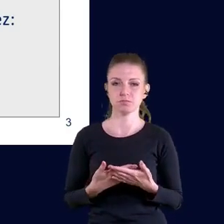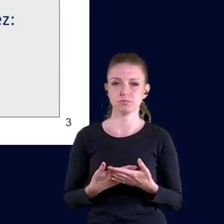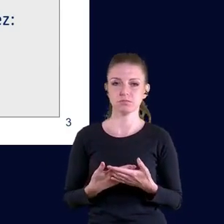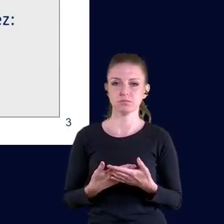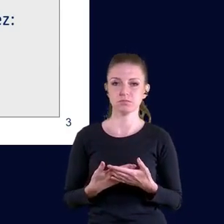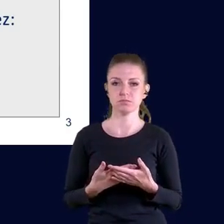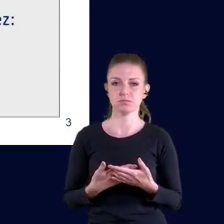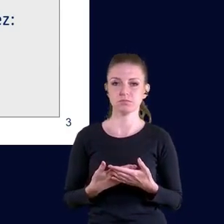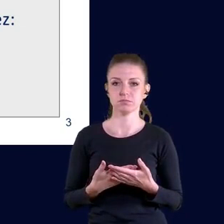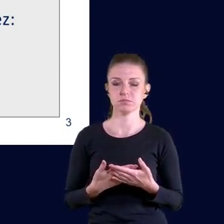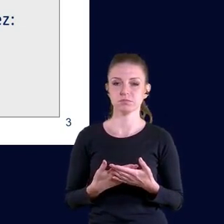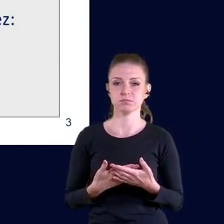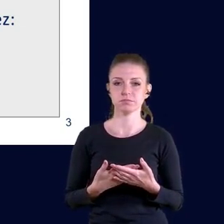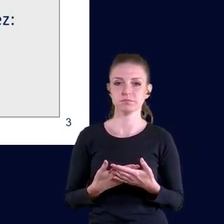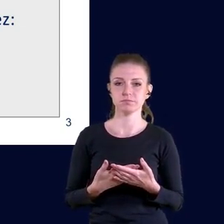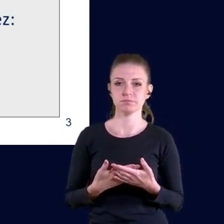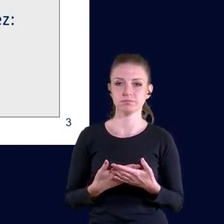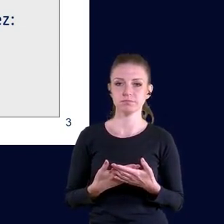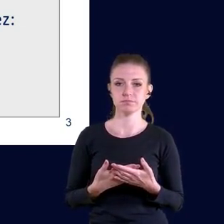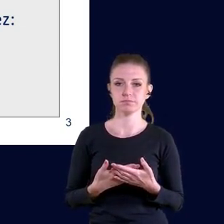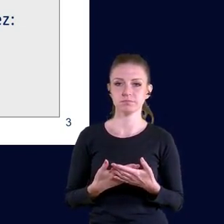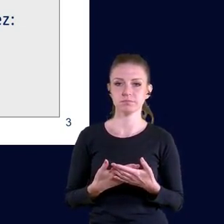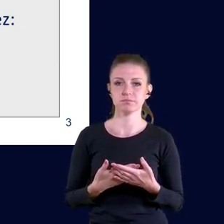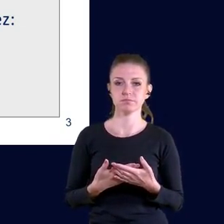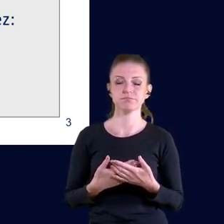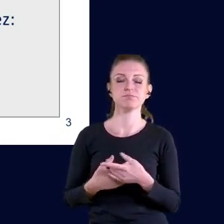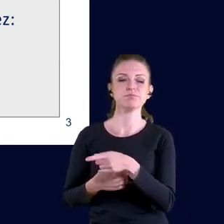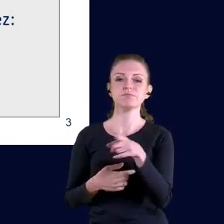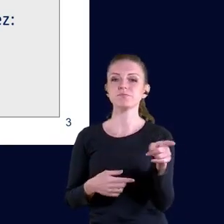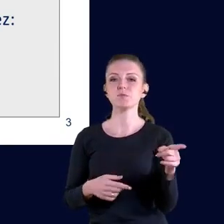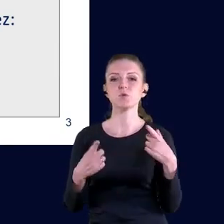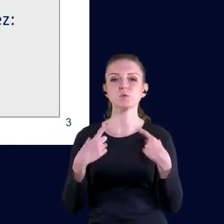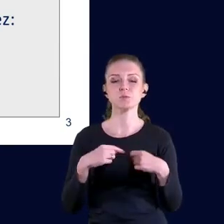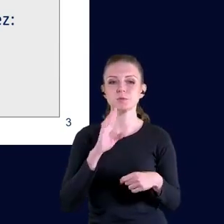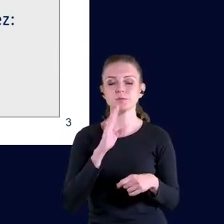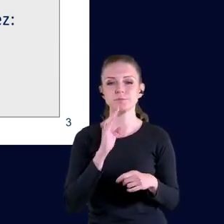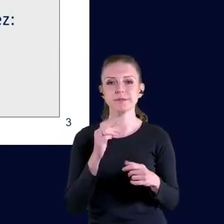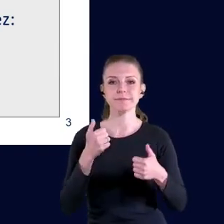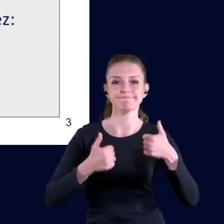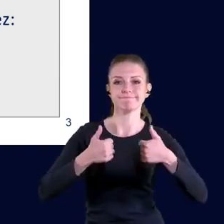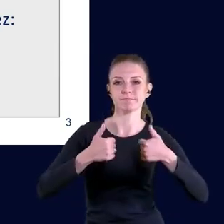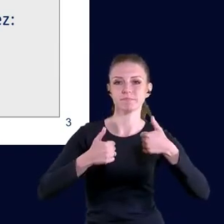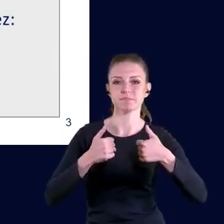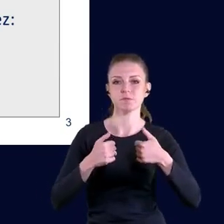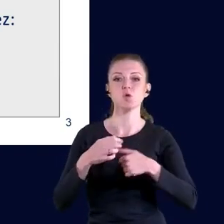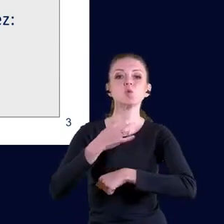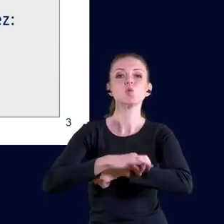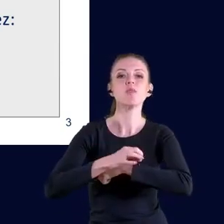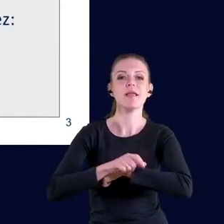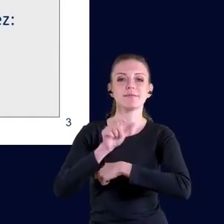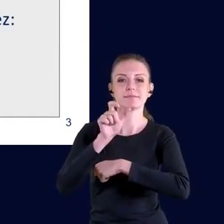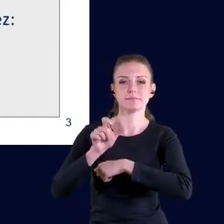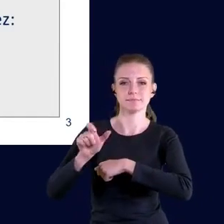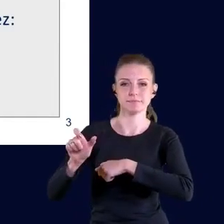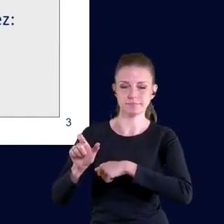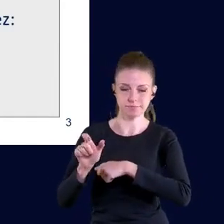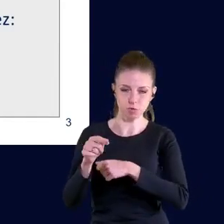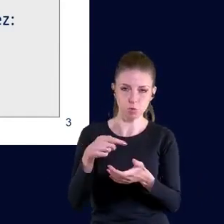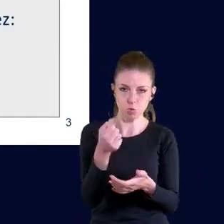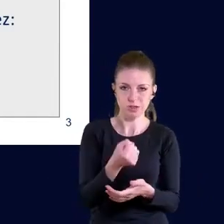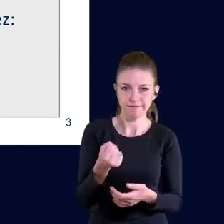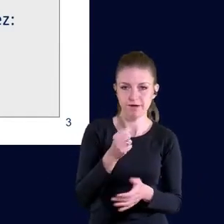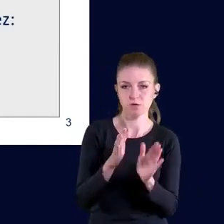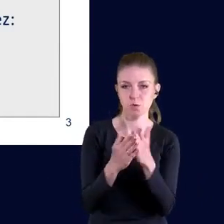o czas uwagę Konsumentów w naszym przypadku konsumentem są oczywiście studenci i może jest to